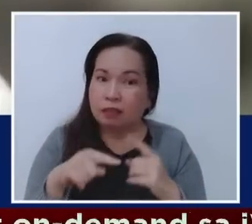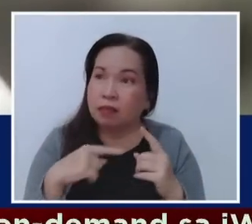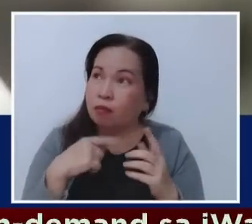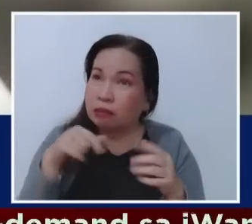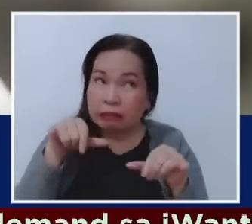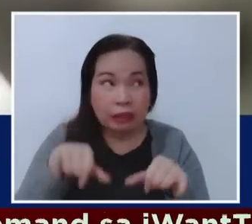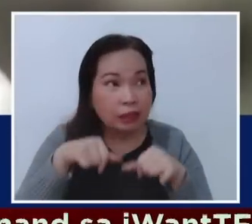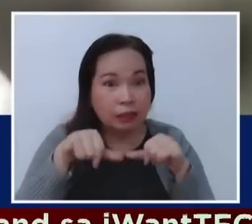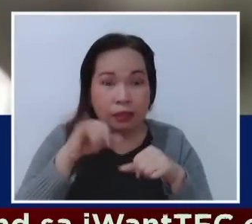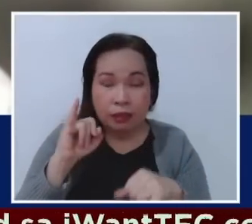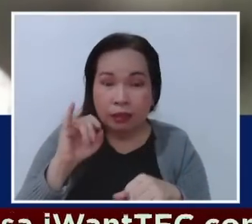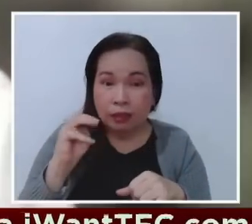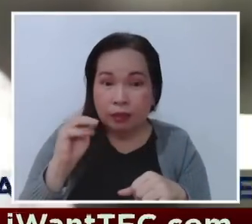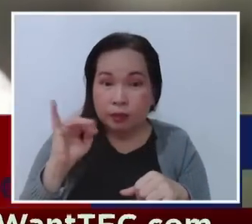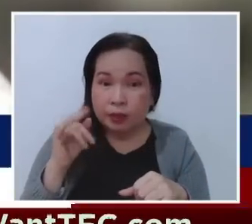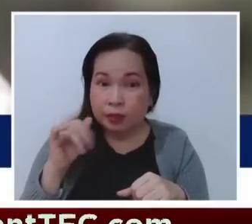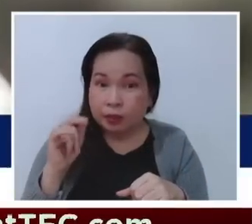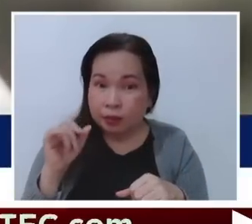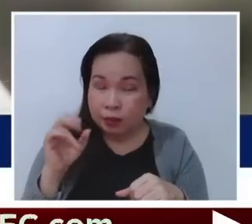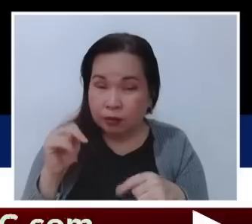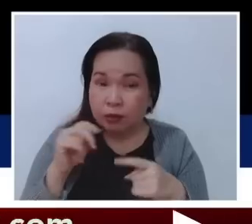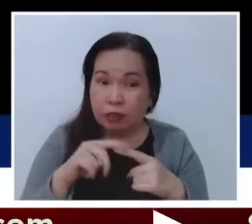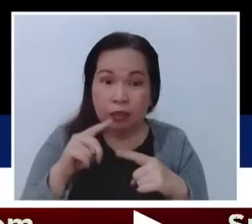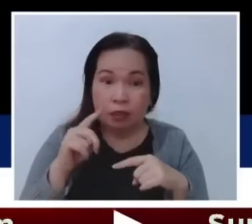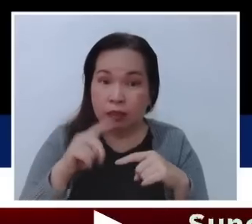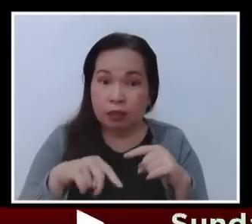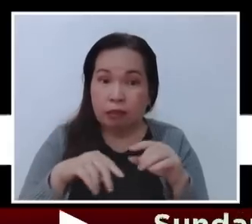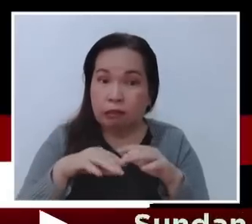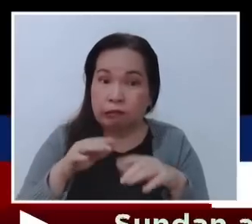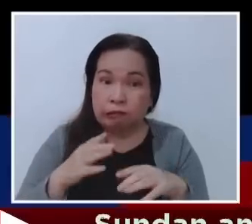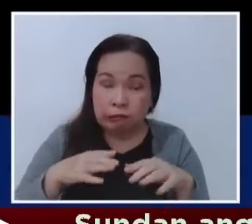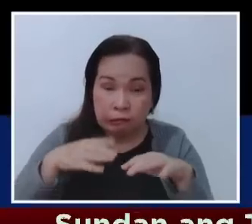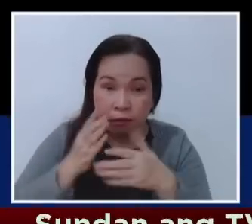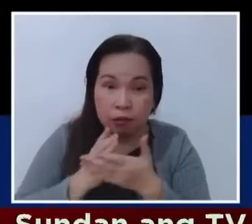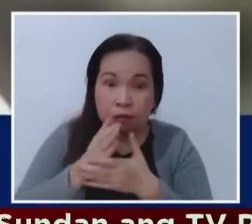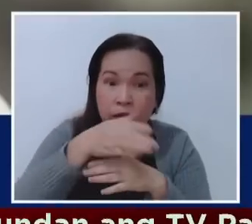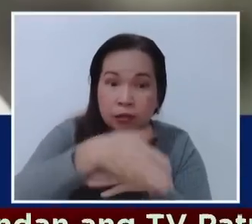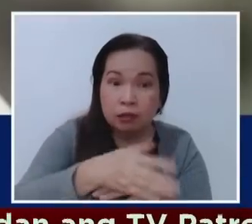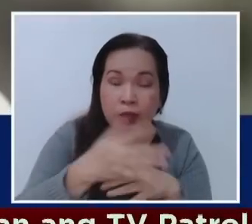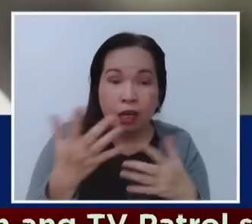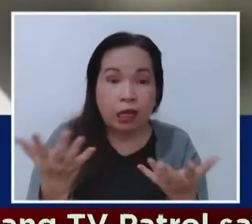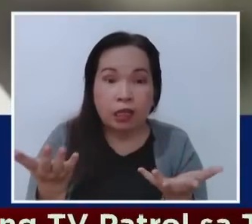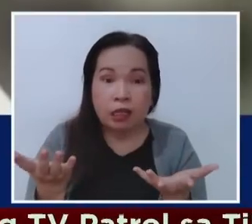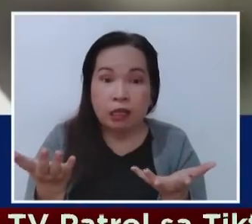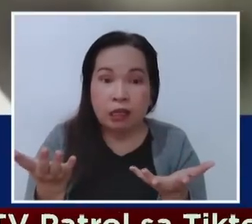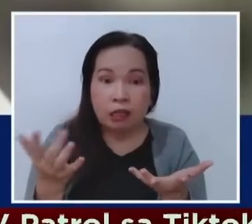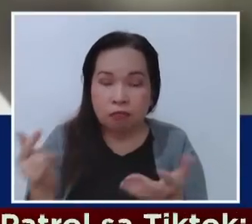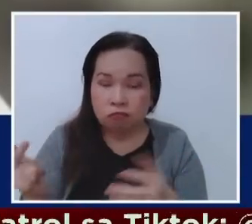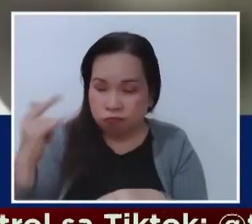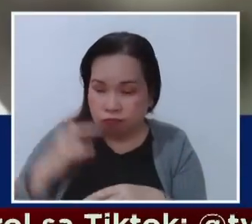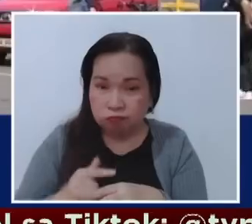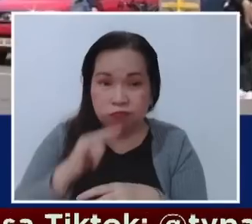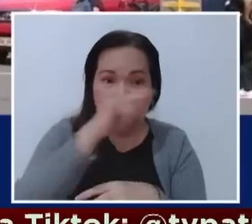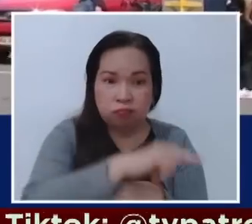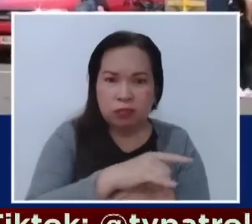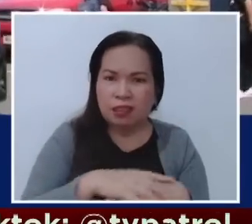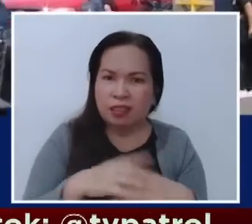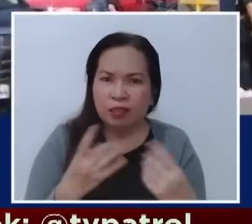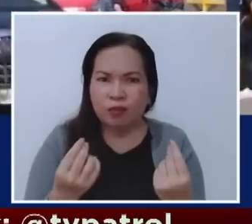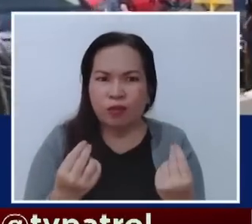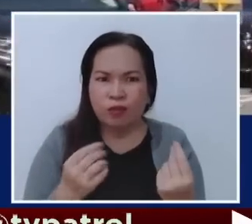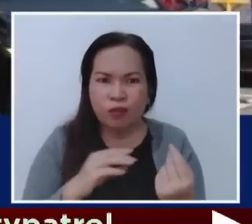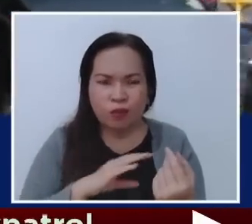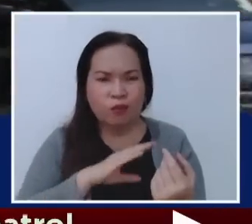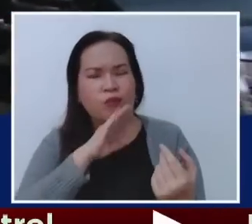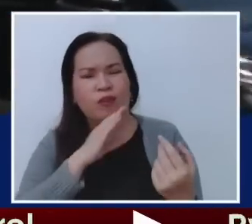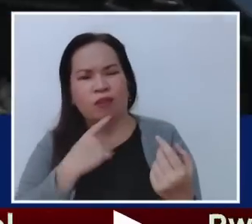ng immigration, hindi kami makakapasok ng connecting flights, saan kami pupulutin? Nakaka-disappoint, nakaka-frustrate na. Kasama ang